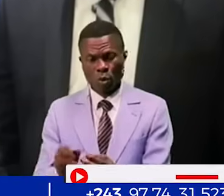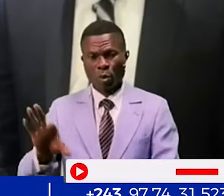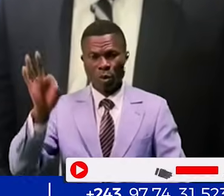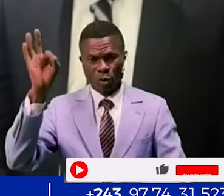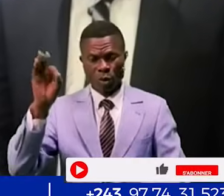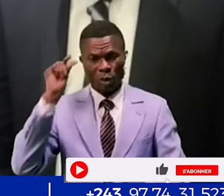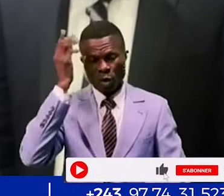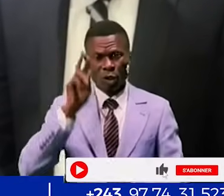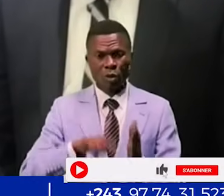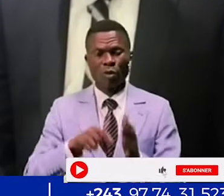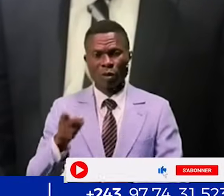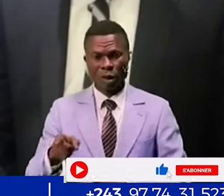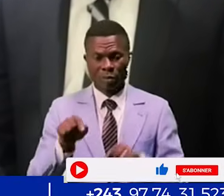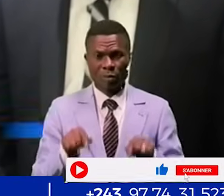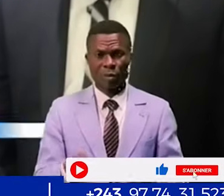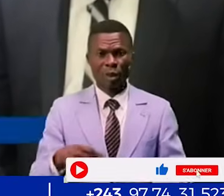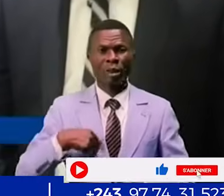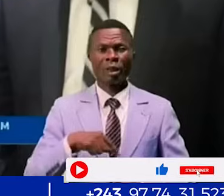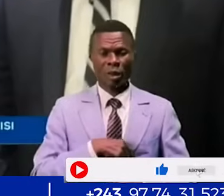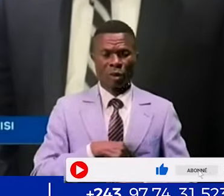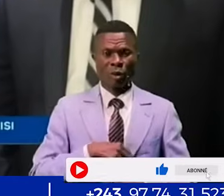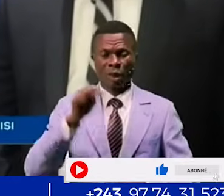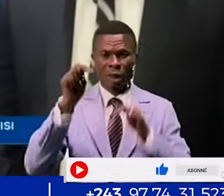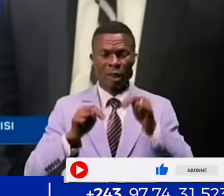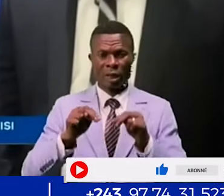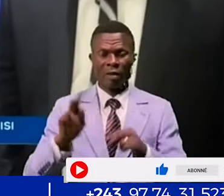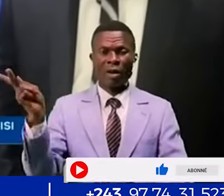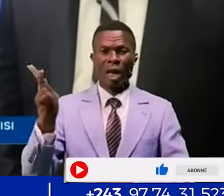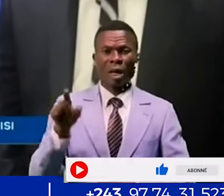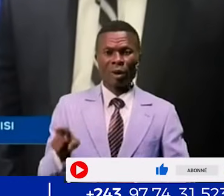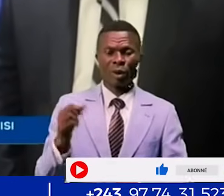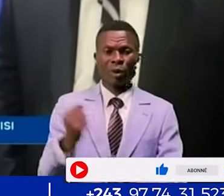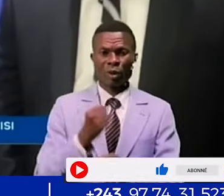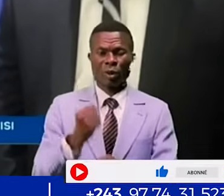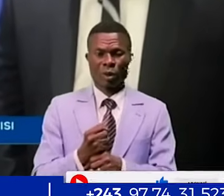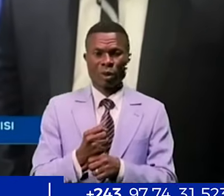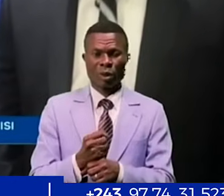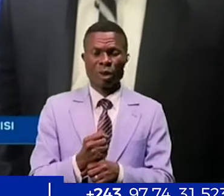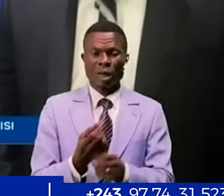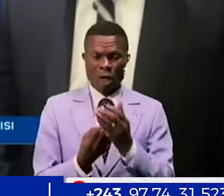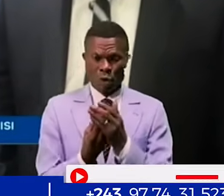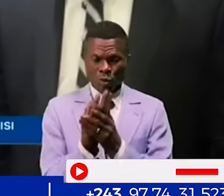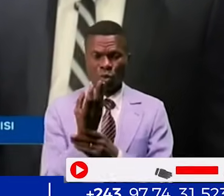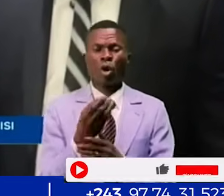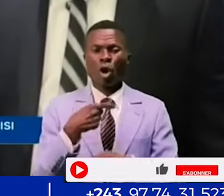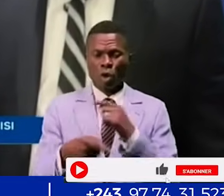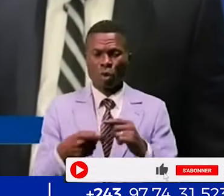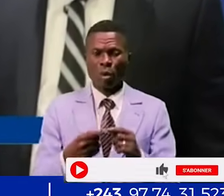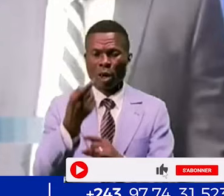par le gouvernement. Actuellement, nous sommes au niveau du bloc Kassai où les travaux au sol vont devoir commencer au courant